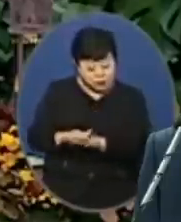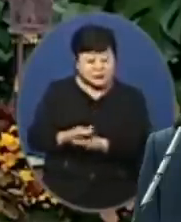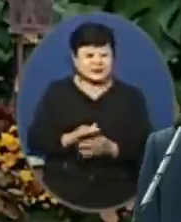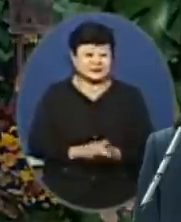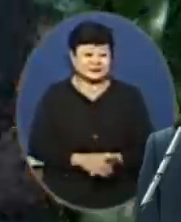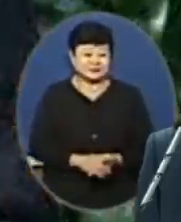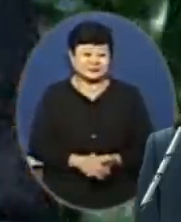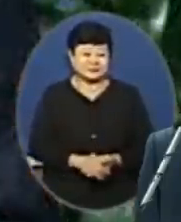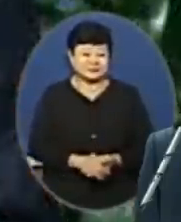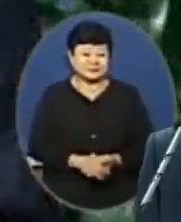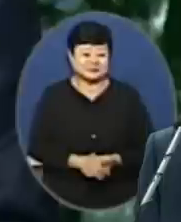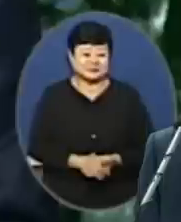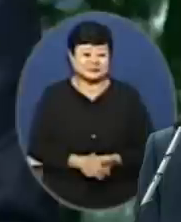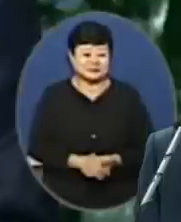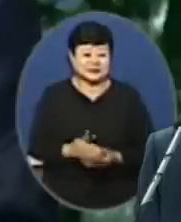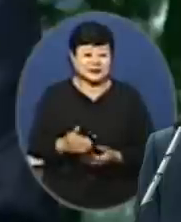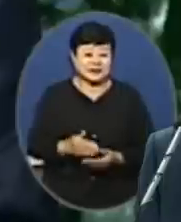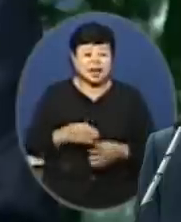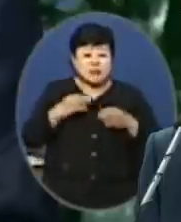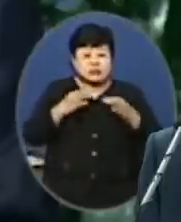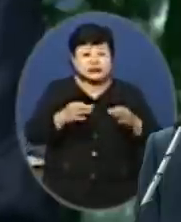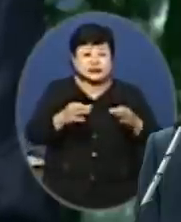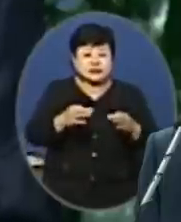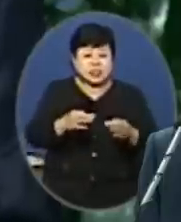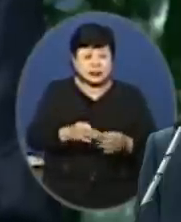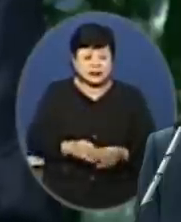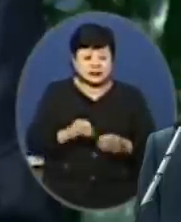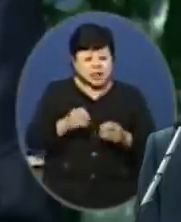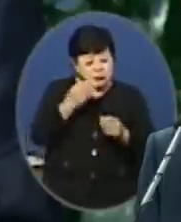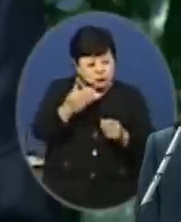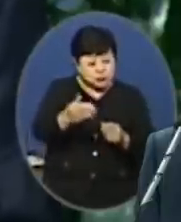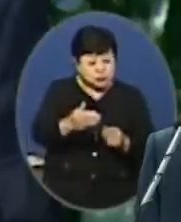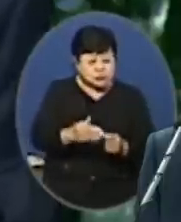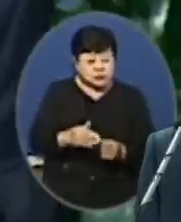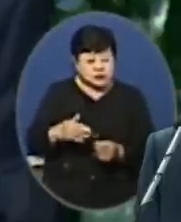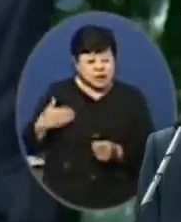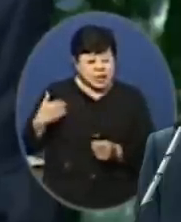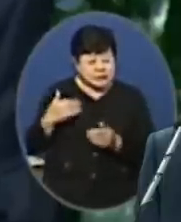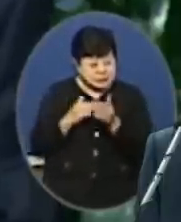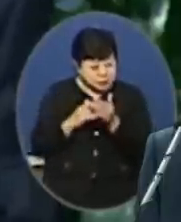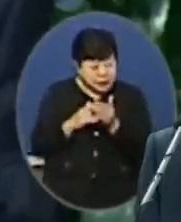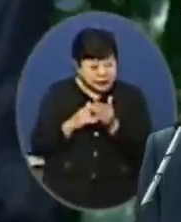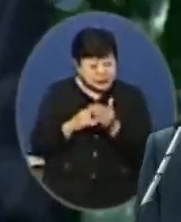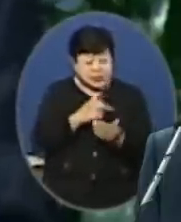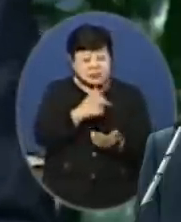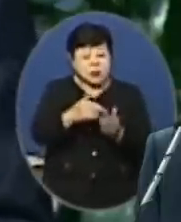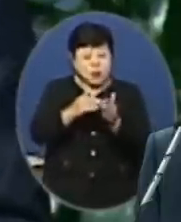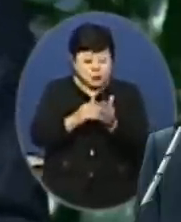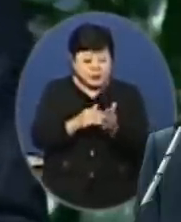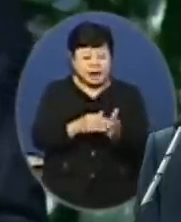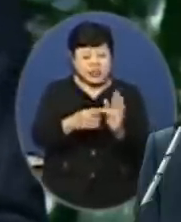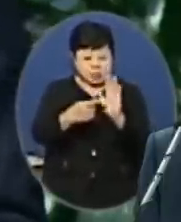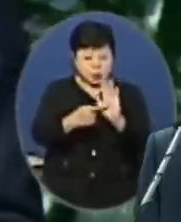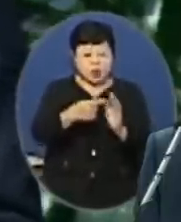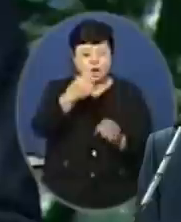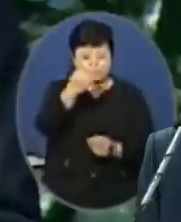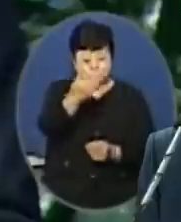것입니다. 너희는 내게 부르짖어라. 내가 내게 응답하겠고 내가 알지 못하는 크고 비밀한